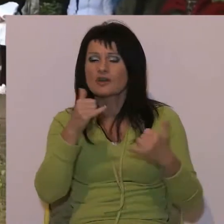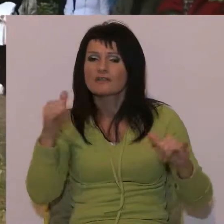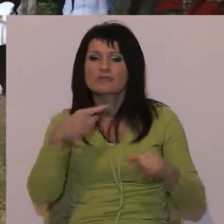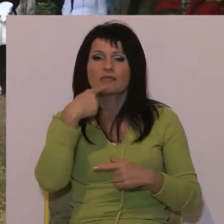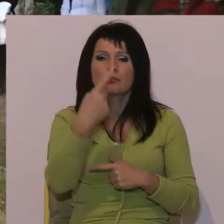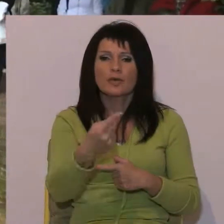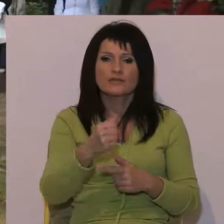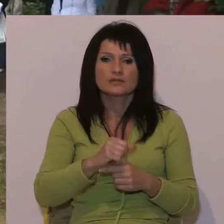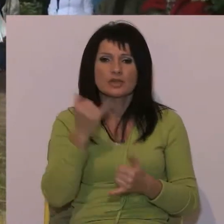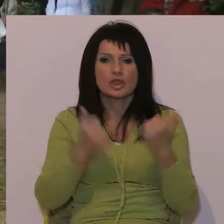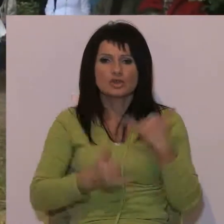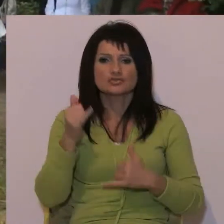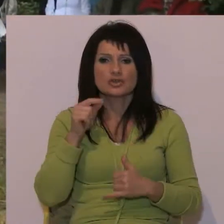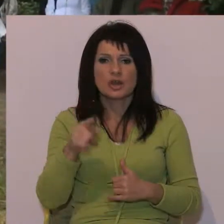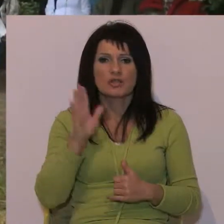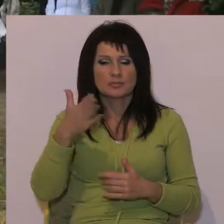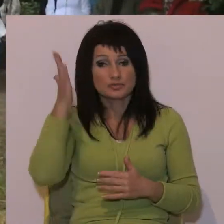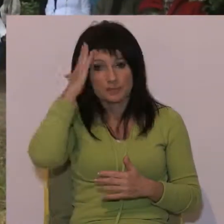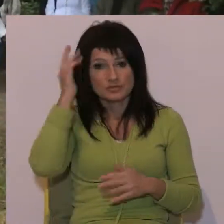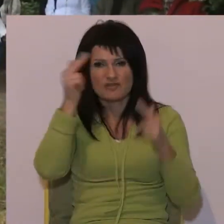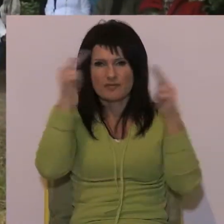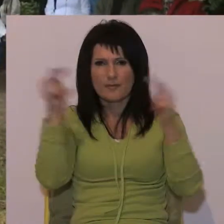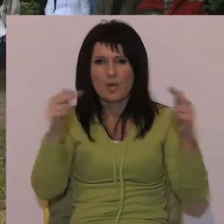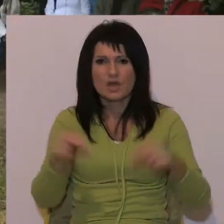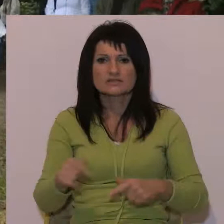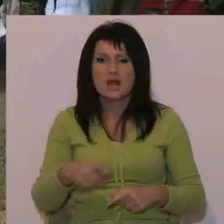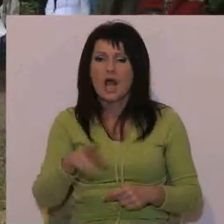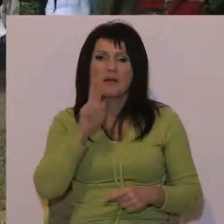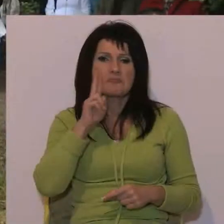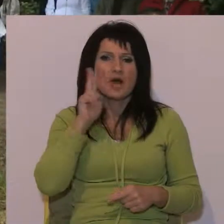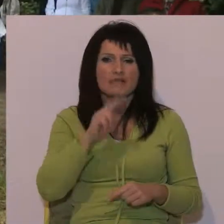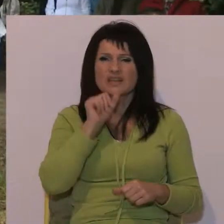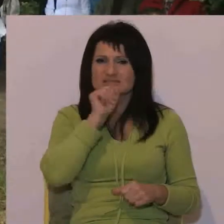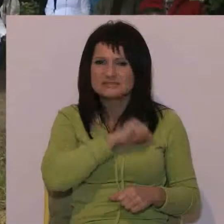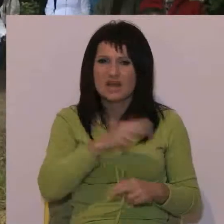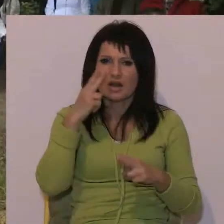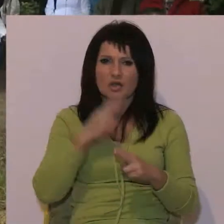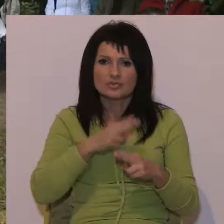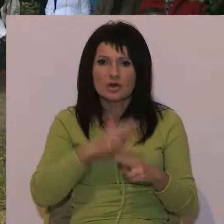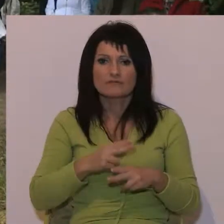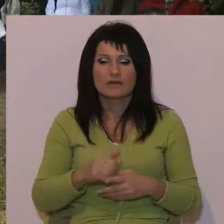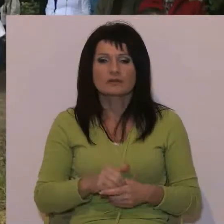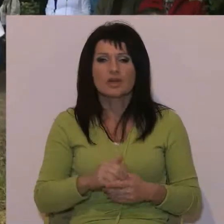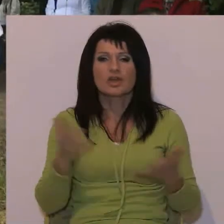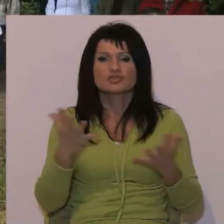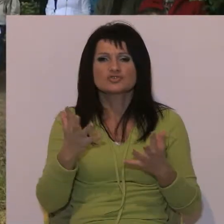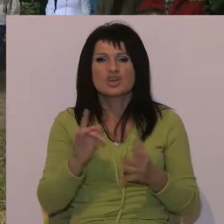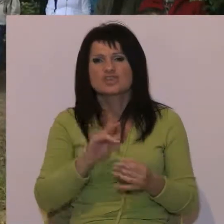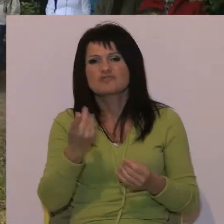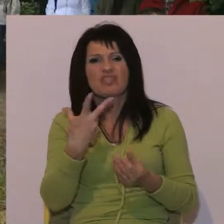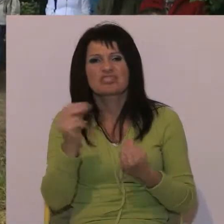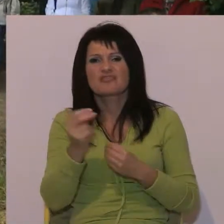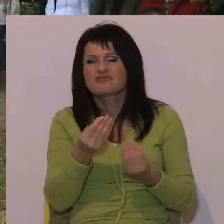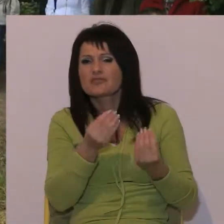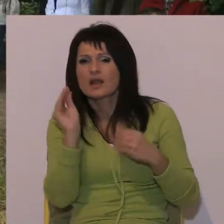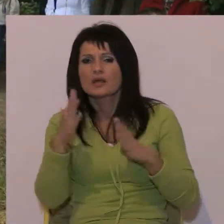powiedzą, jeżeli on będzie mieszkał w pałacach, a matka stara, schorowana, gdzieś w niewielkim